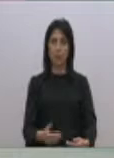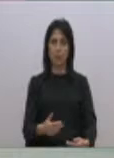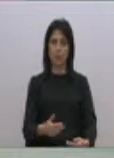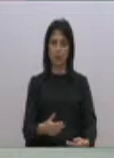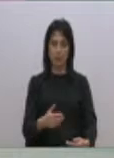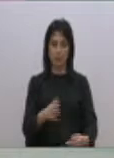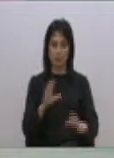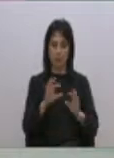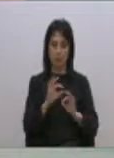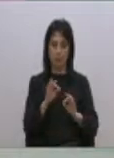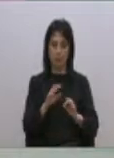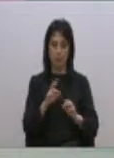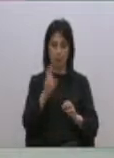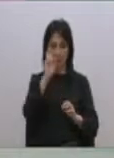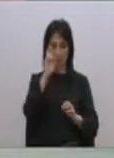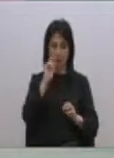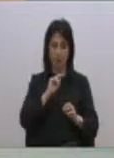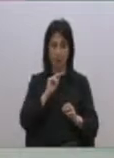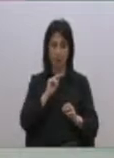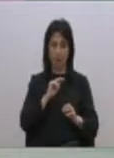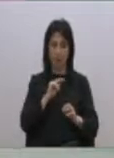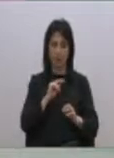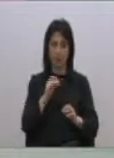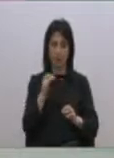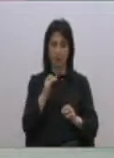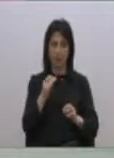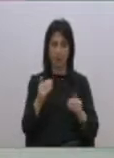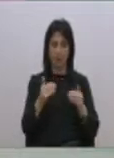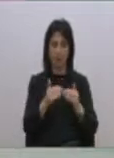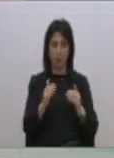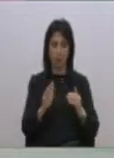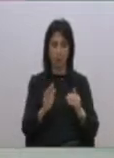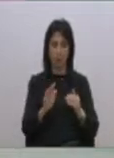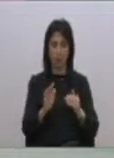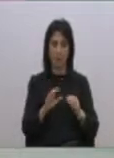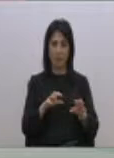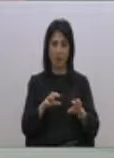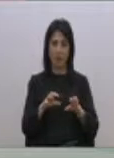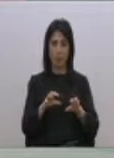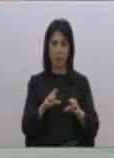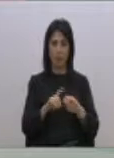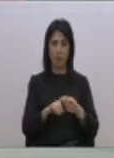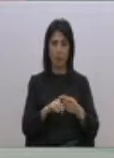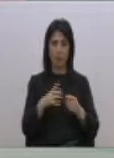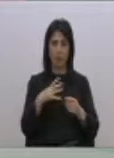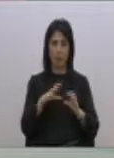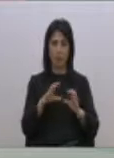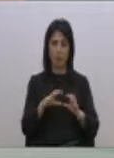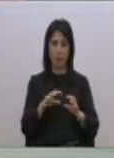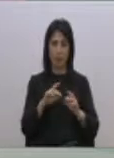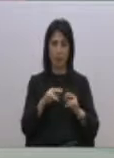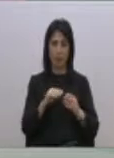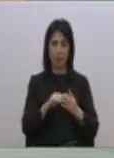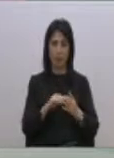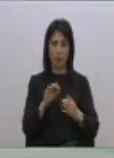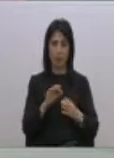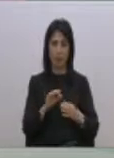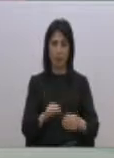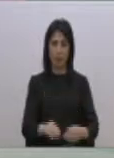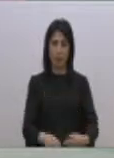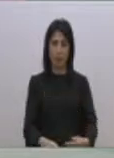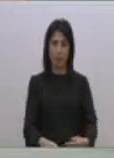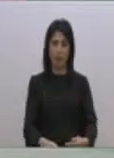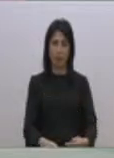scanus proiectii s-a gerul, dar se bule și interesa și uta se blobise de corupție și s-a hep s-a catul scanus și s-a levis și e